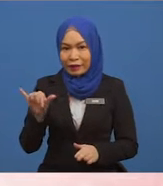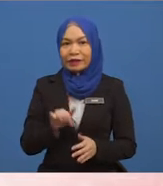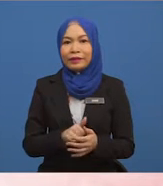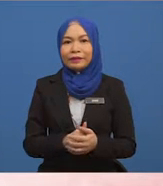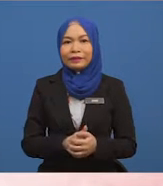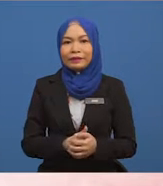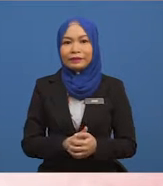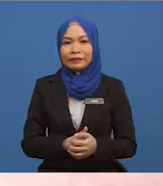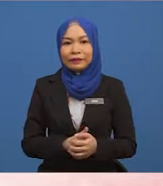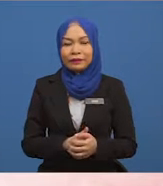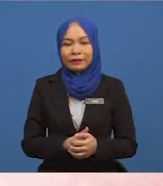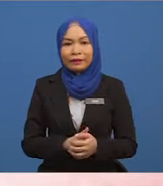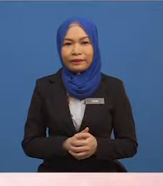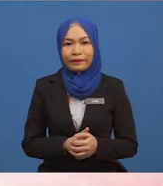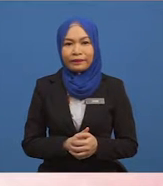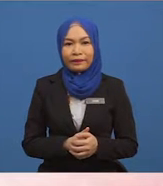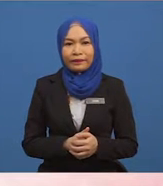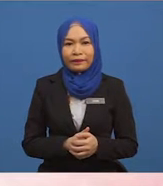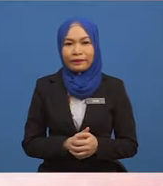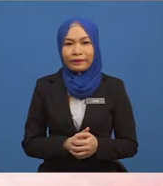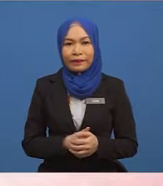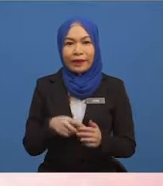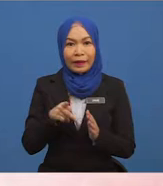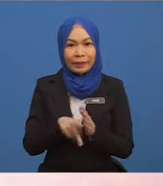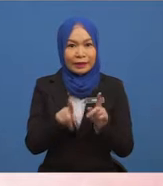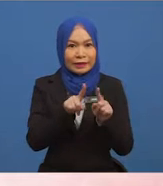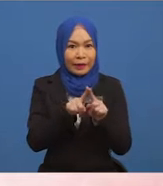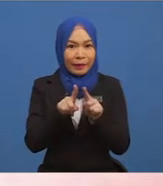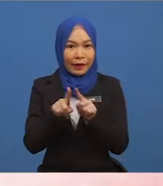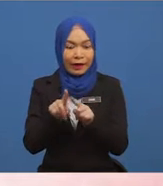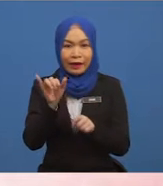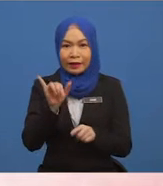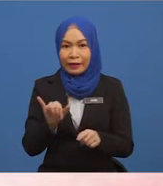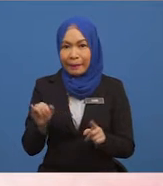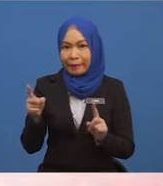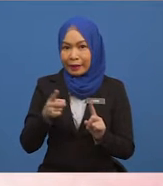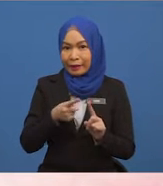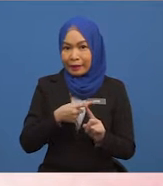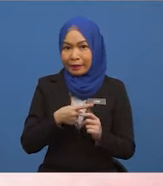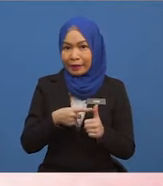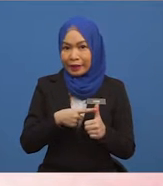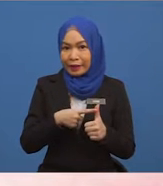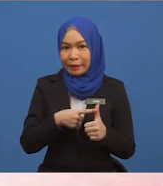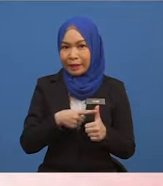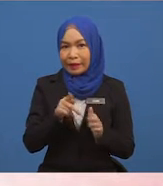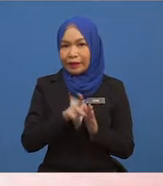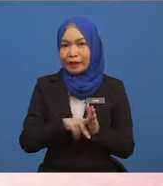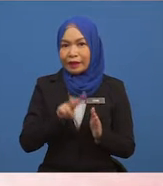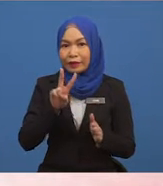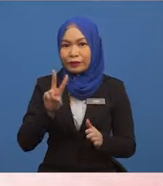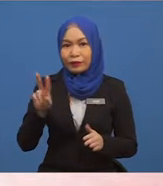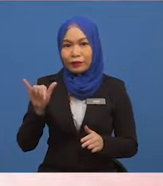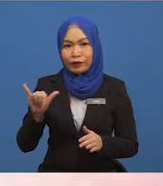dengan fermentasi. Persamaan pertama, kedua-duanya merupakan